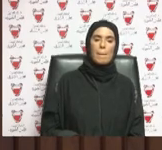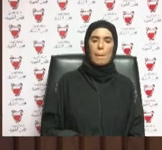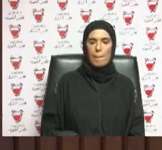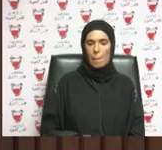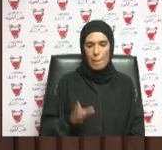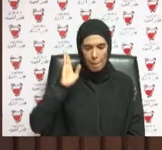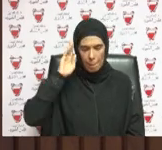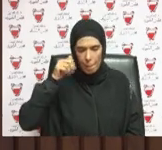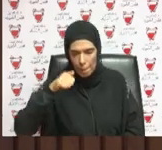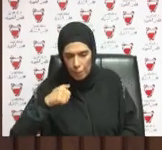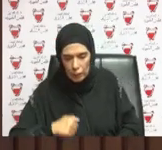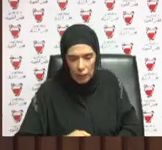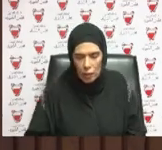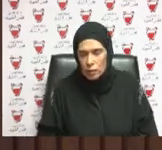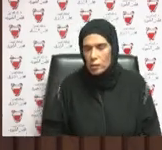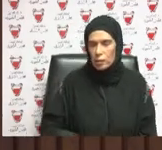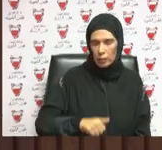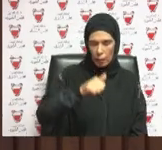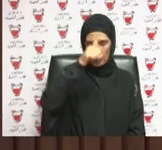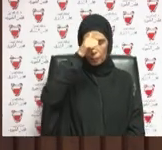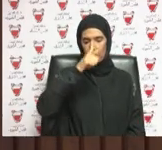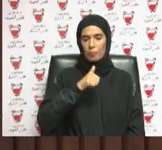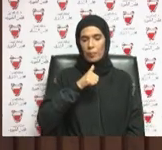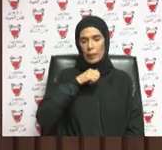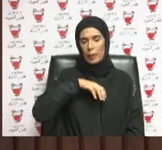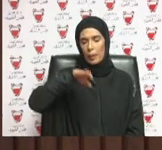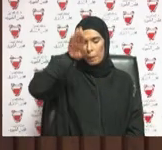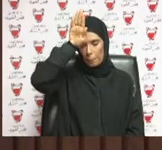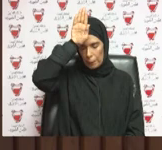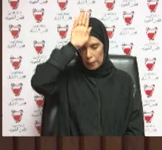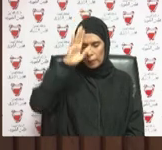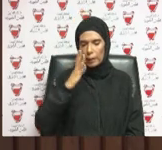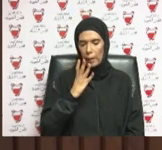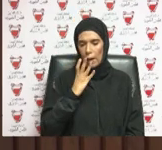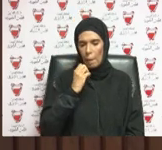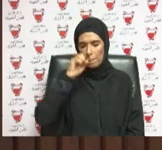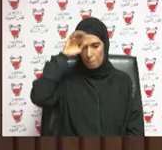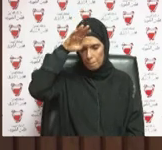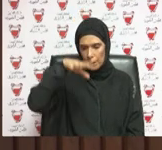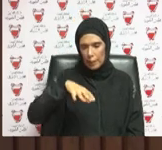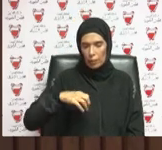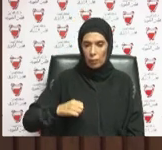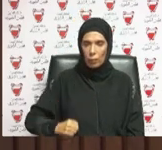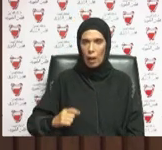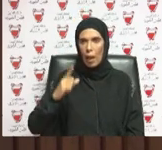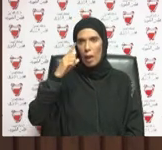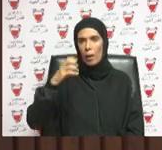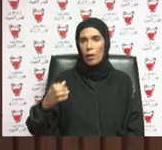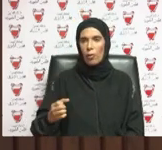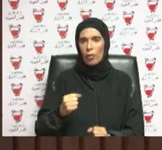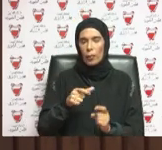بالتعزية إلى المقام السامي لصاحب الجلالة الملك حمد بن عيسى ملك مملكة البحرين حفظه الله